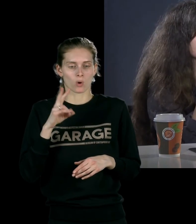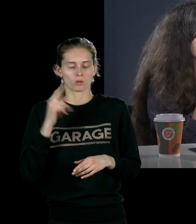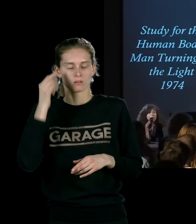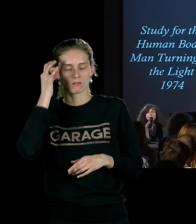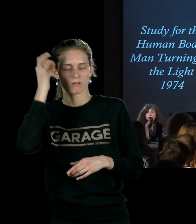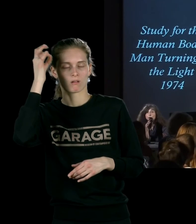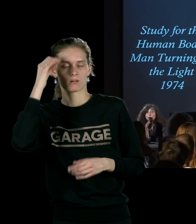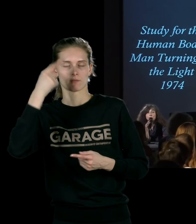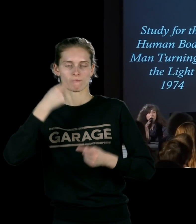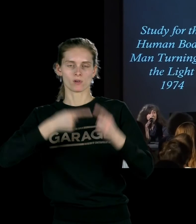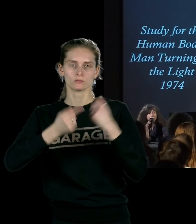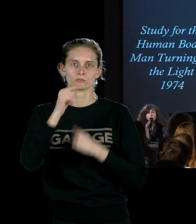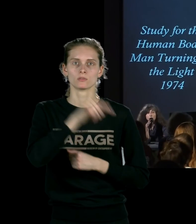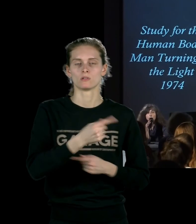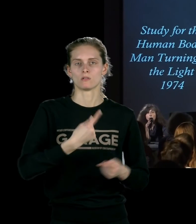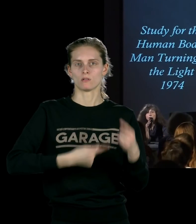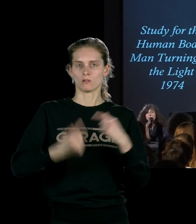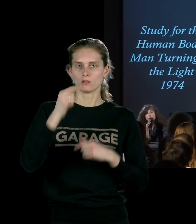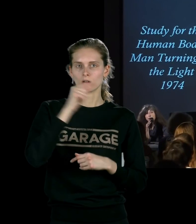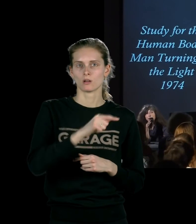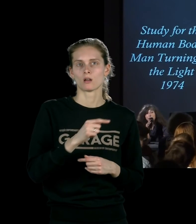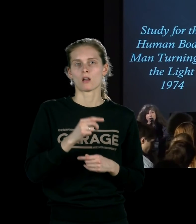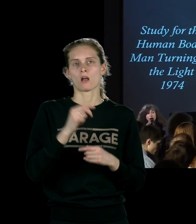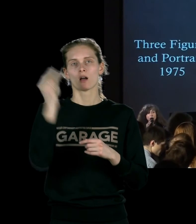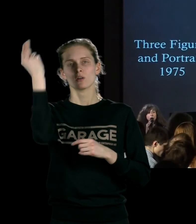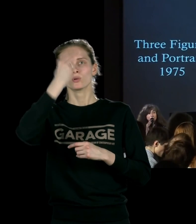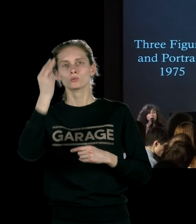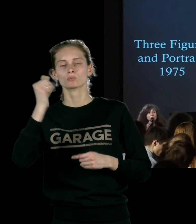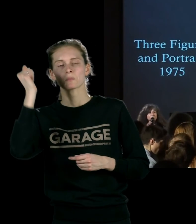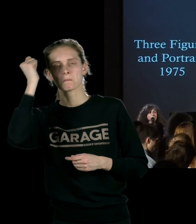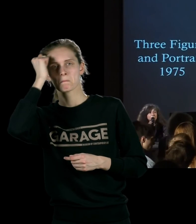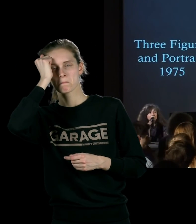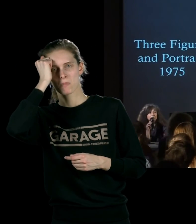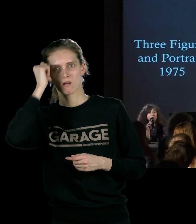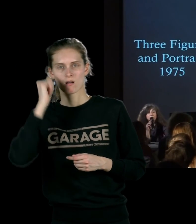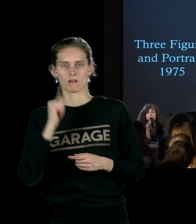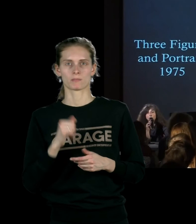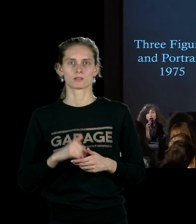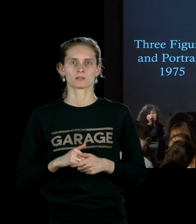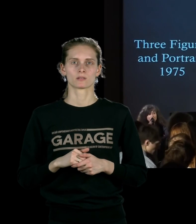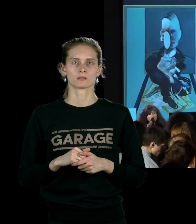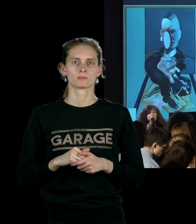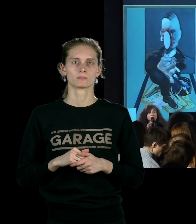к этим образом, постоянно рисуя работу памяти. Да, потом рисует своих,